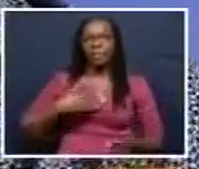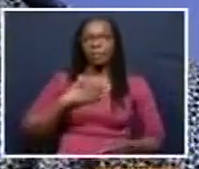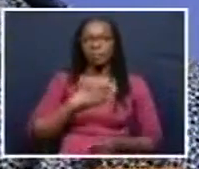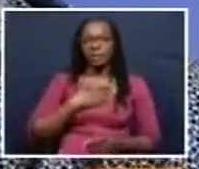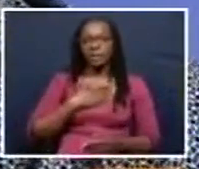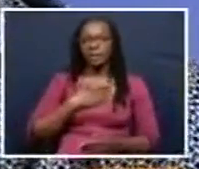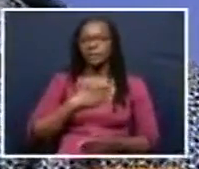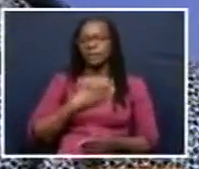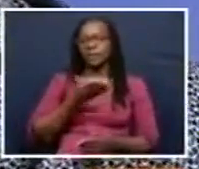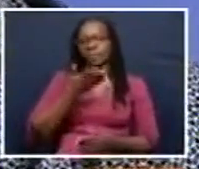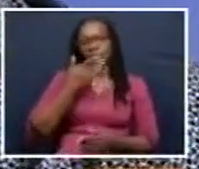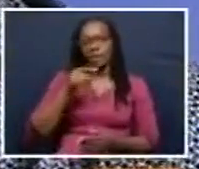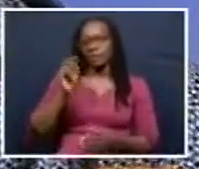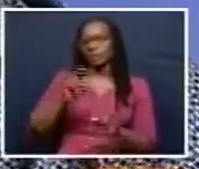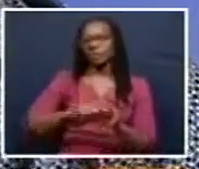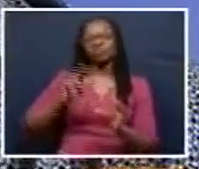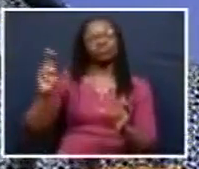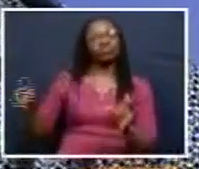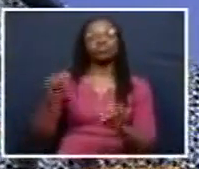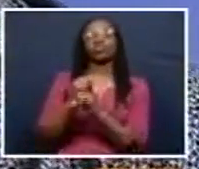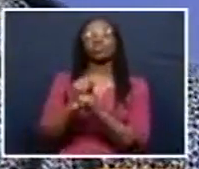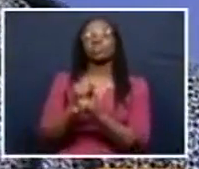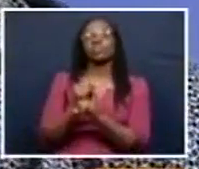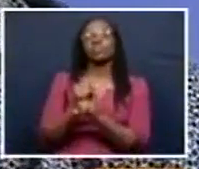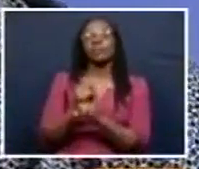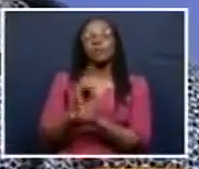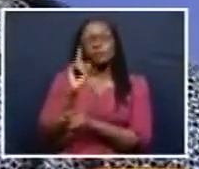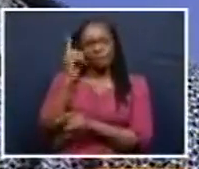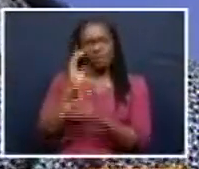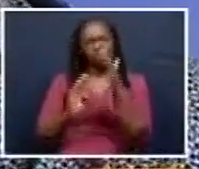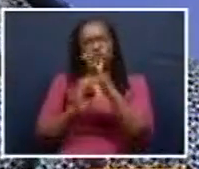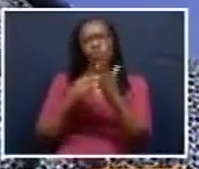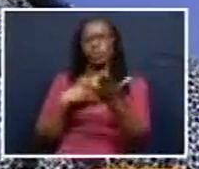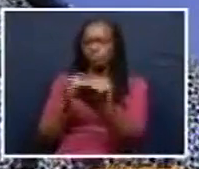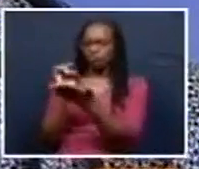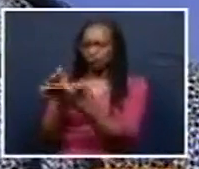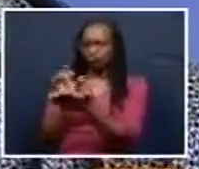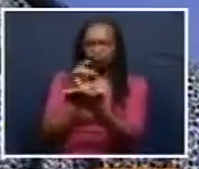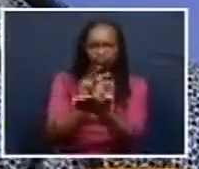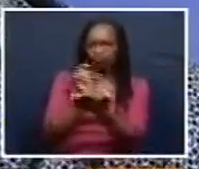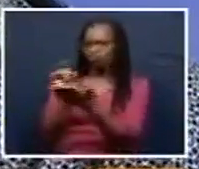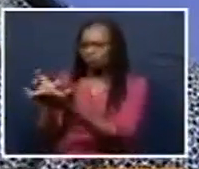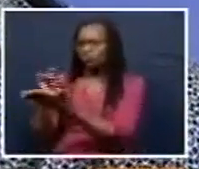resignation wakingoja kesho yake kalamu hiyo ni ya kwanza lakini same day